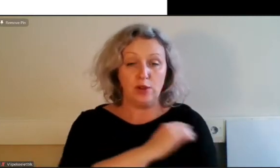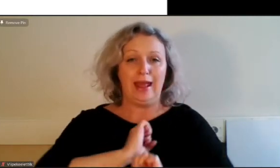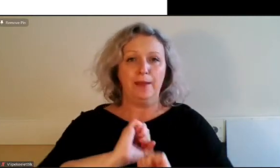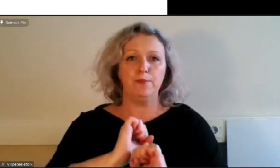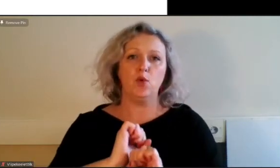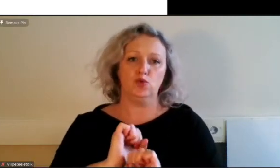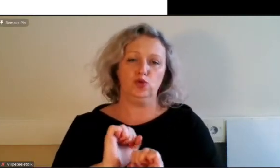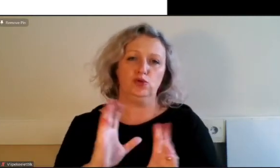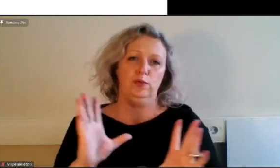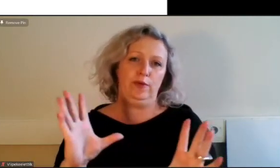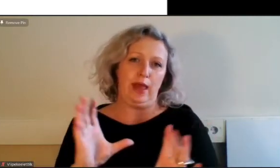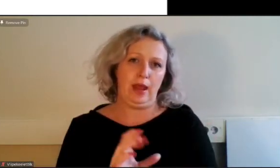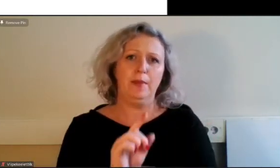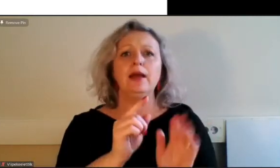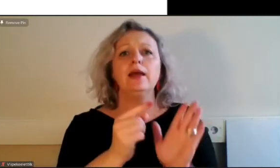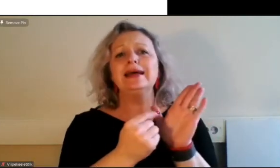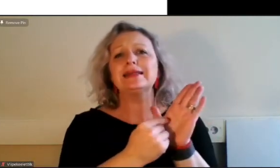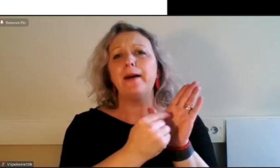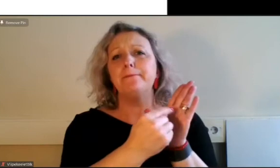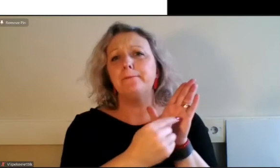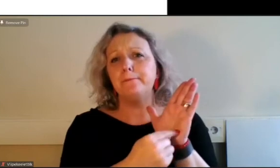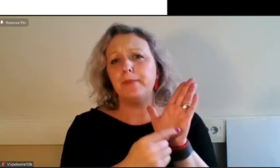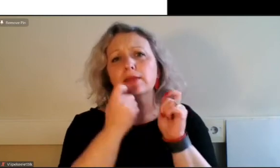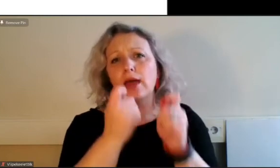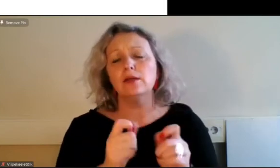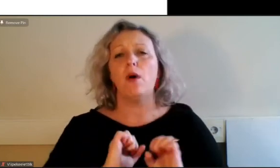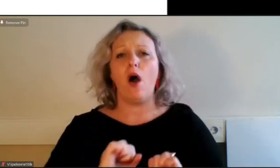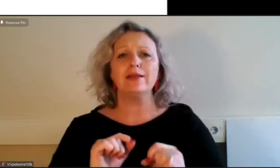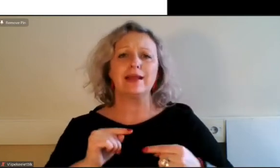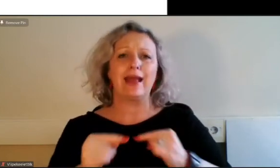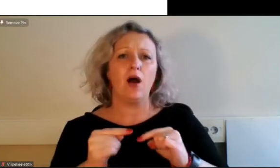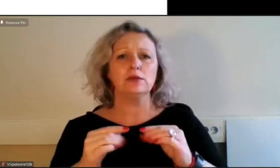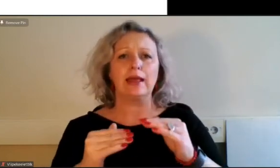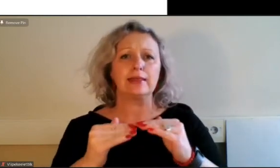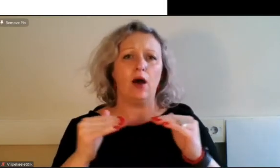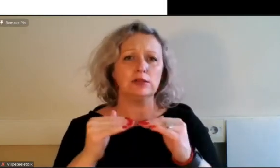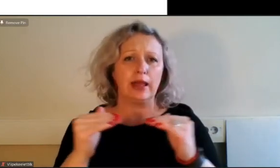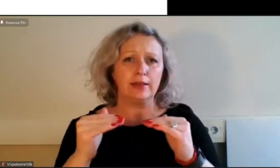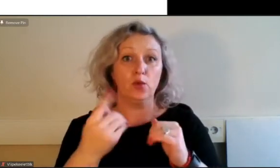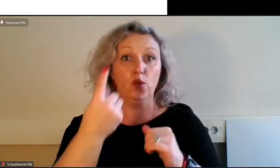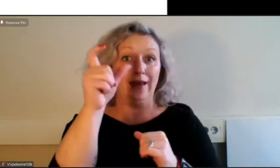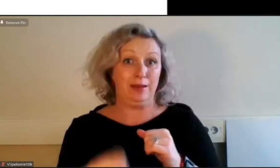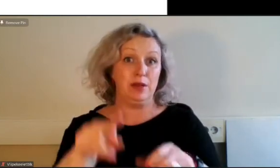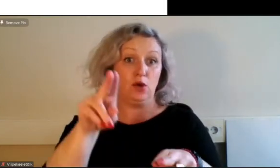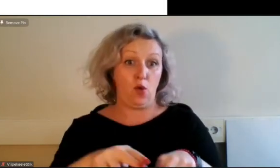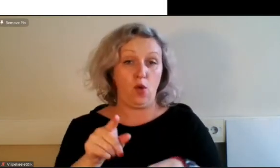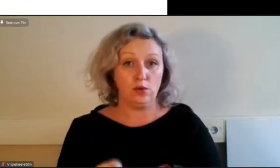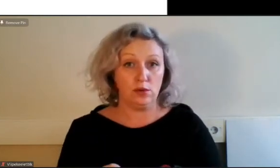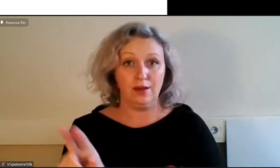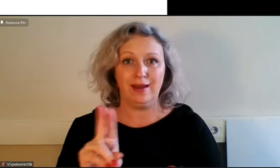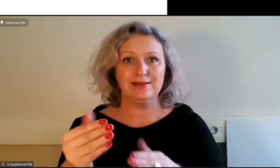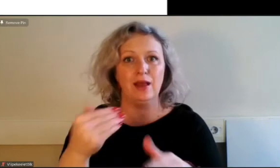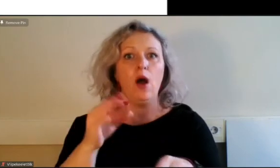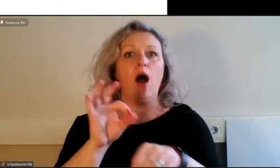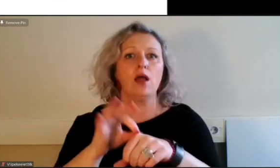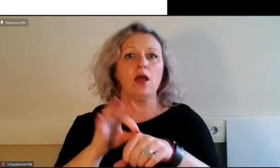nemad kiiresti reageerisid ja hakkasid tegema esimesena vaktsineeritud inimestele kolmandaid doose ja sinisega